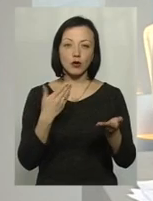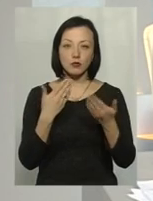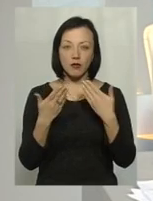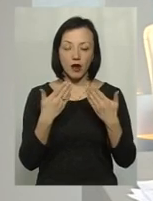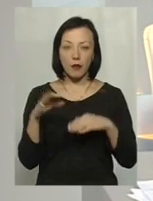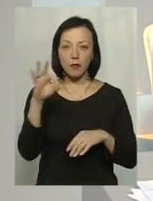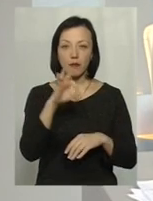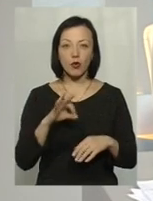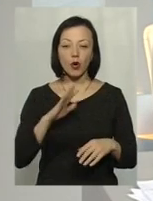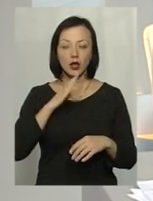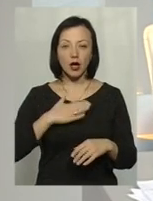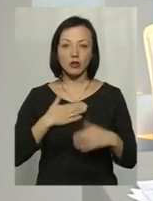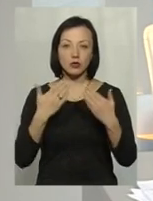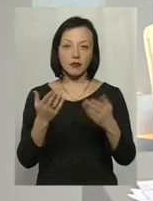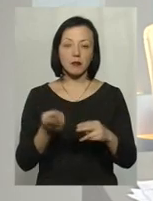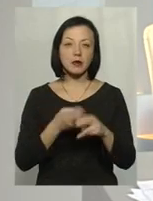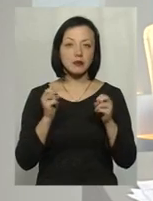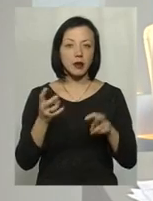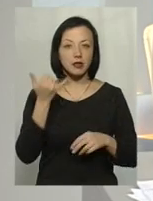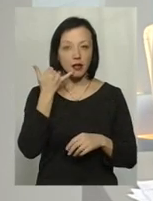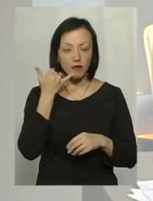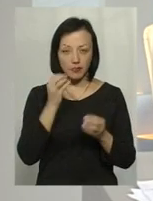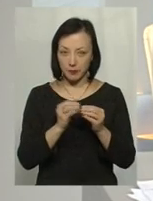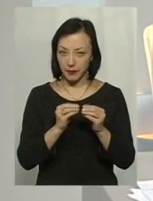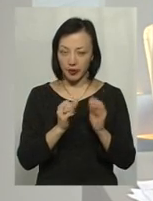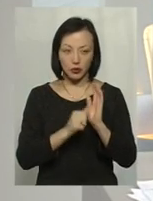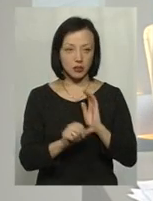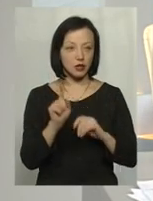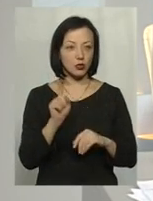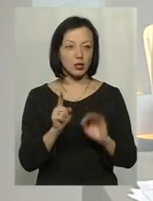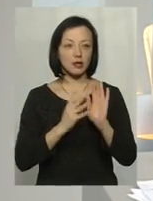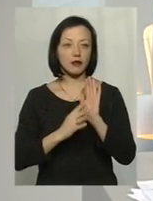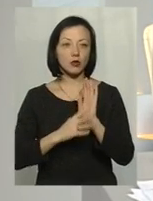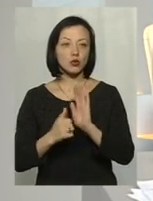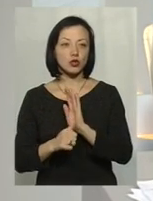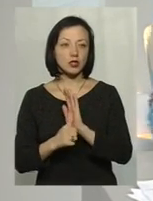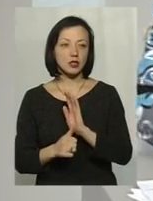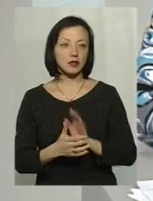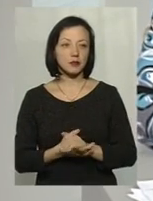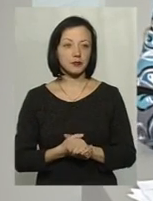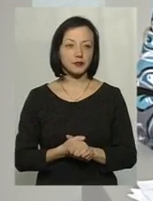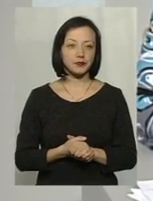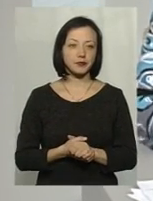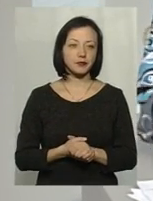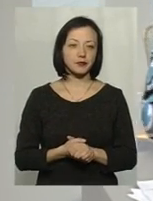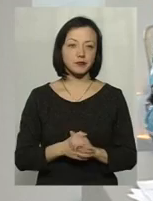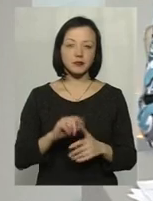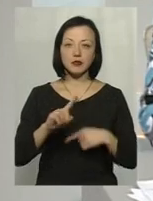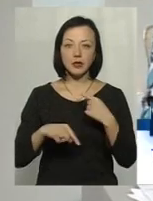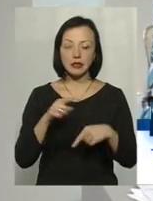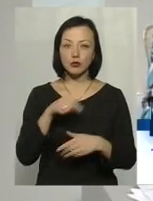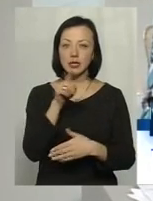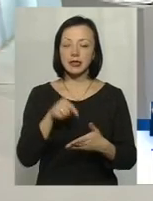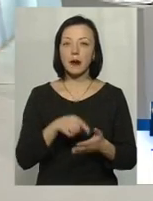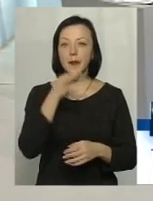ми говоримо про нашу з вами безпеку. Телефон для зв'язку незмінний 61 90 60. А моє наступне запитання, пане